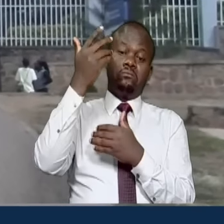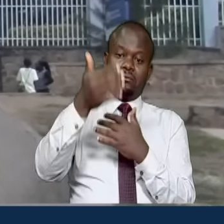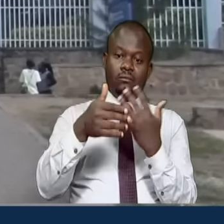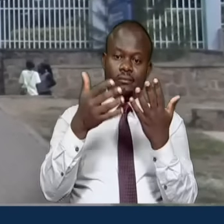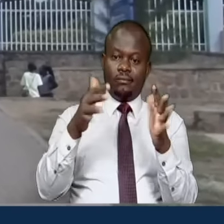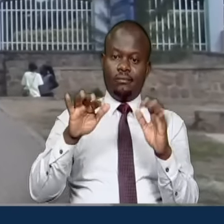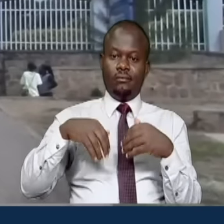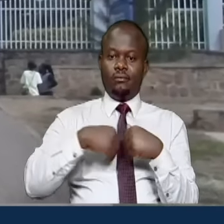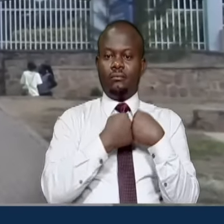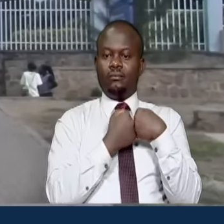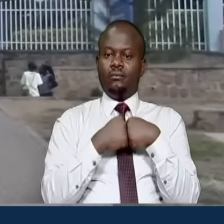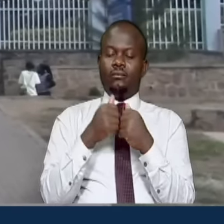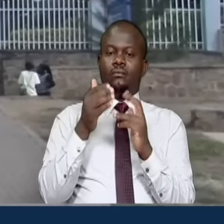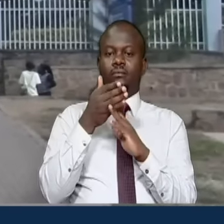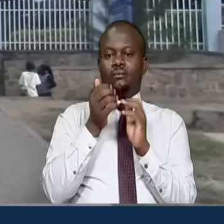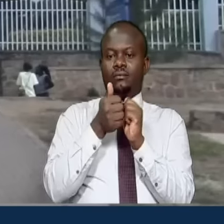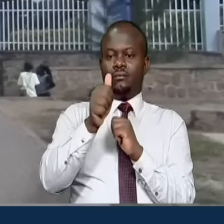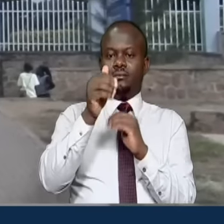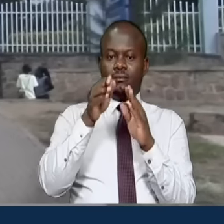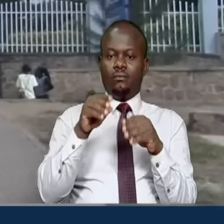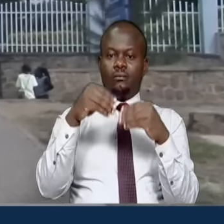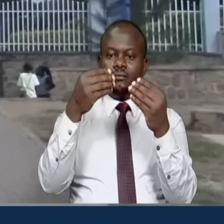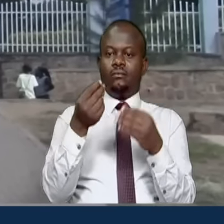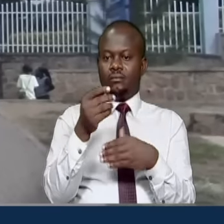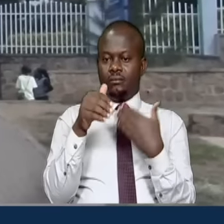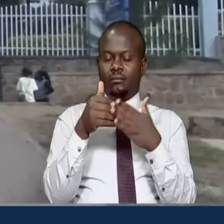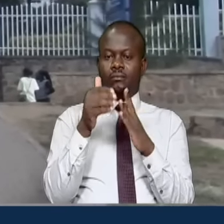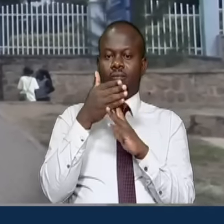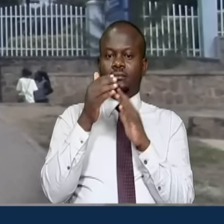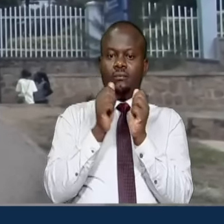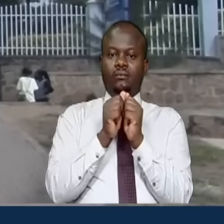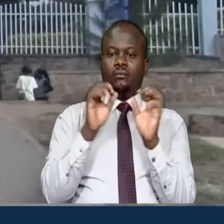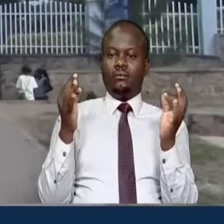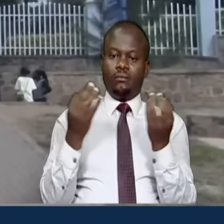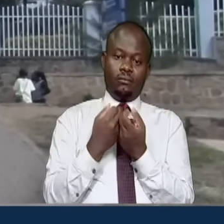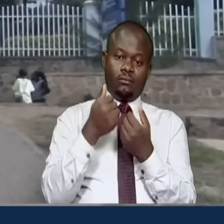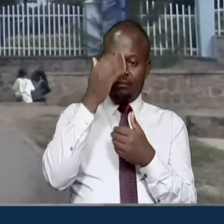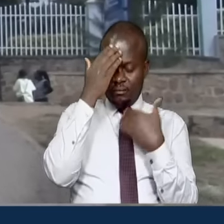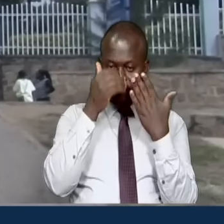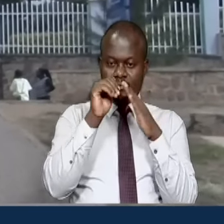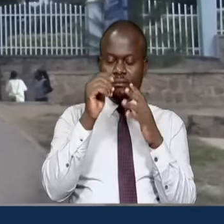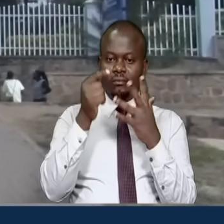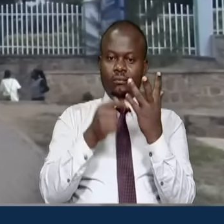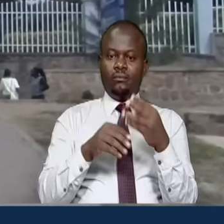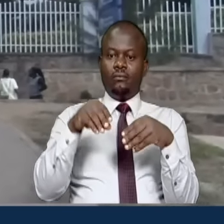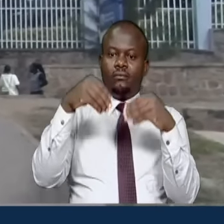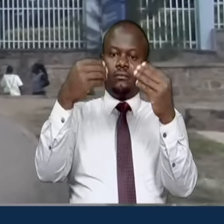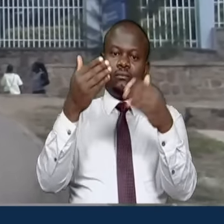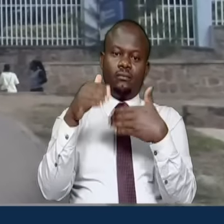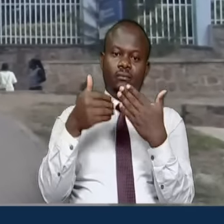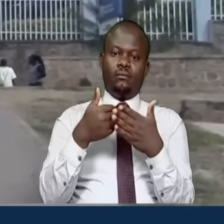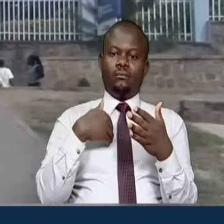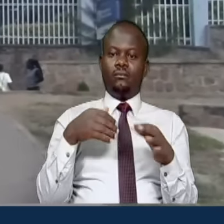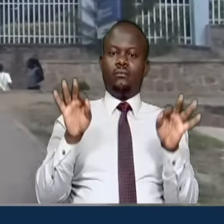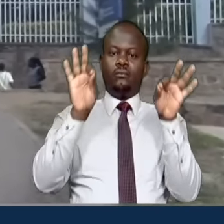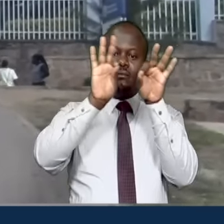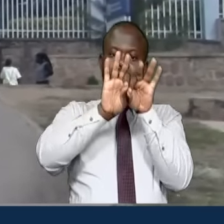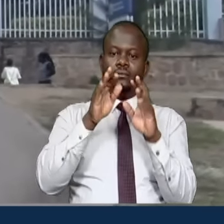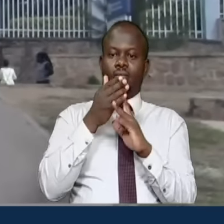haje amakimbirane hagati yawe n'uwaguhaye amafaranga n'amakimbirane hagati yawe n'umuryango wawe kuko cya kintu utanze ingwate cya gifite akamaro